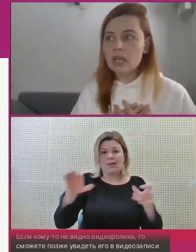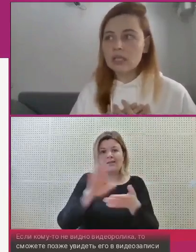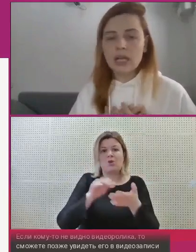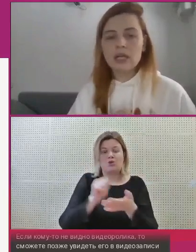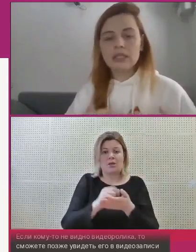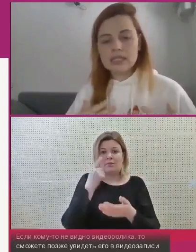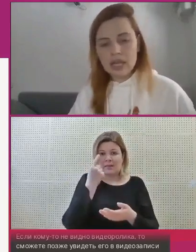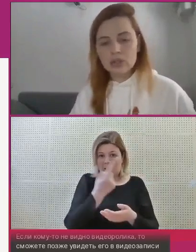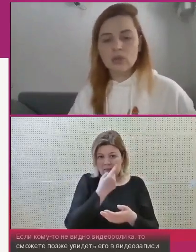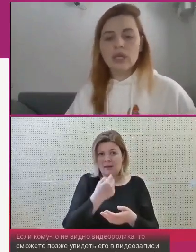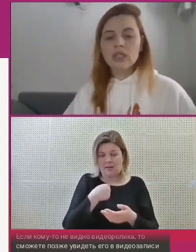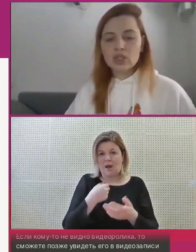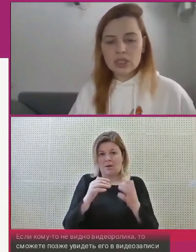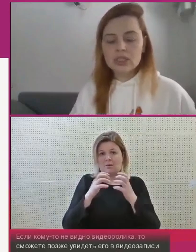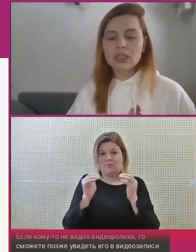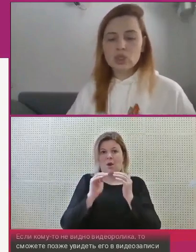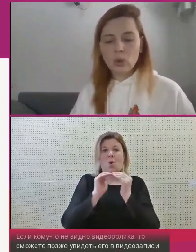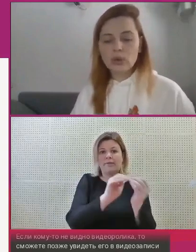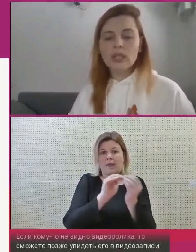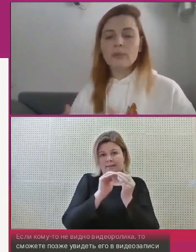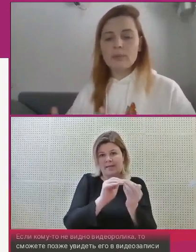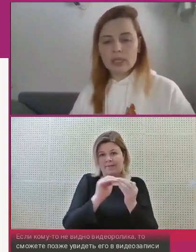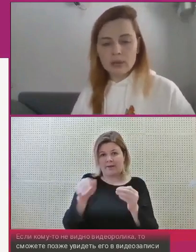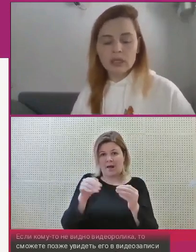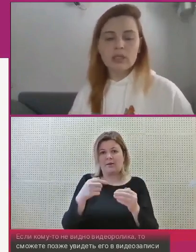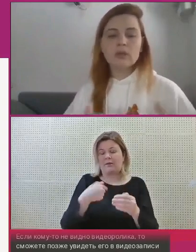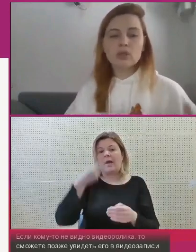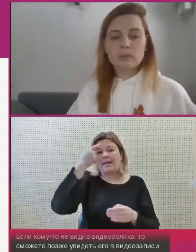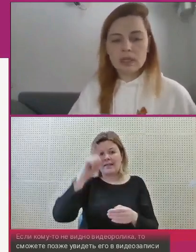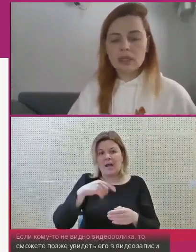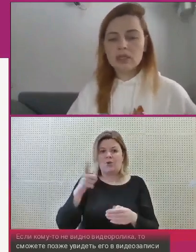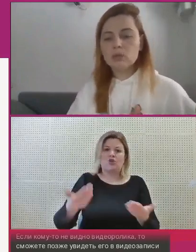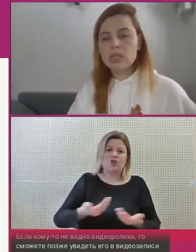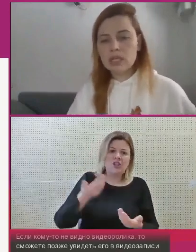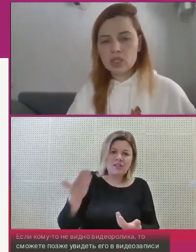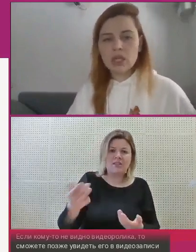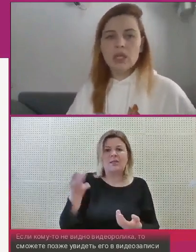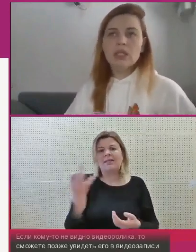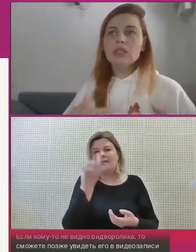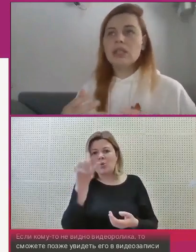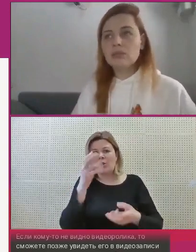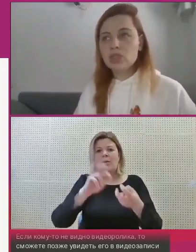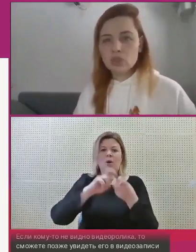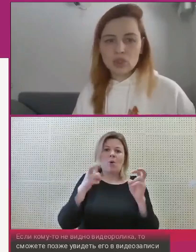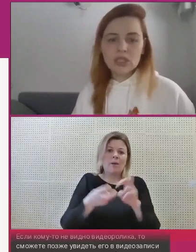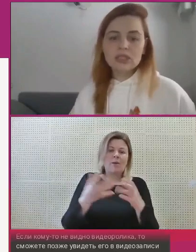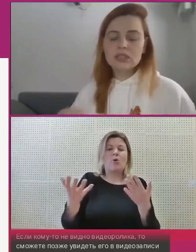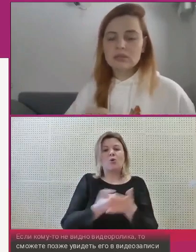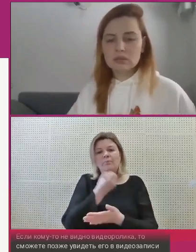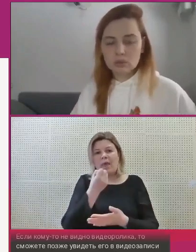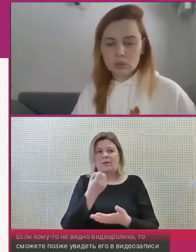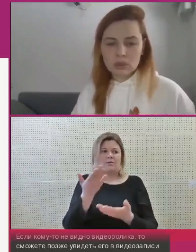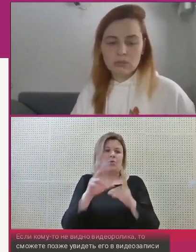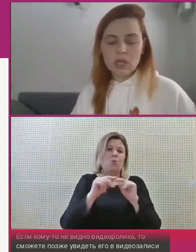плане? Я знаю их жизнь, их историю, их проблемы, их успех, их удачи, их там личную